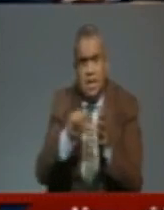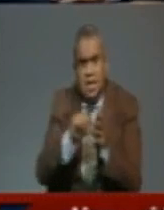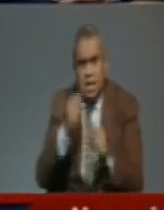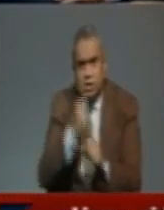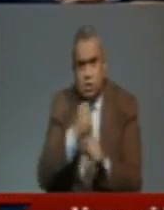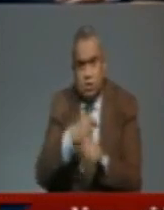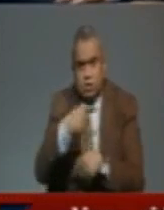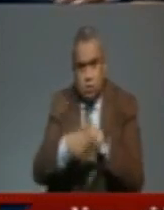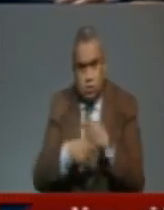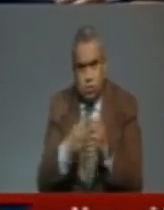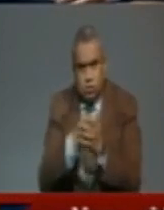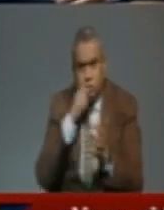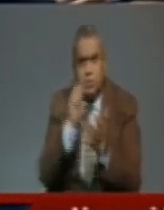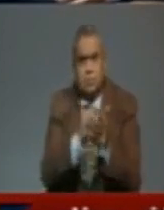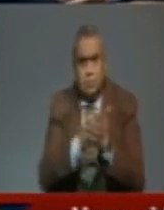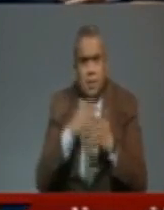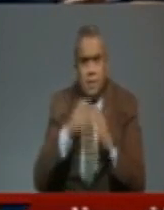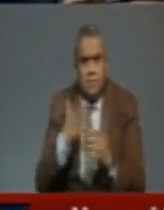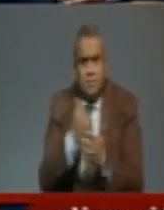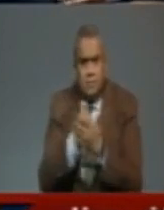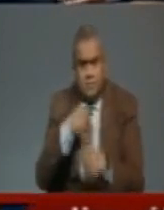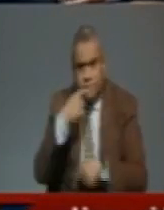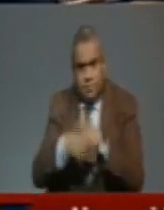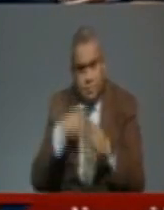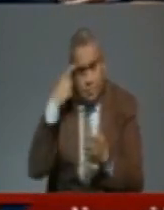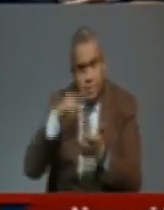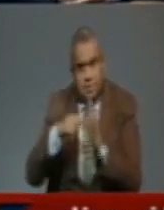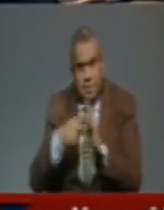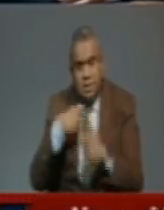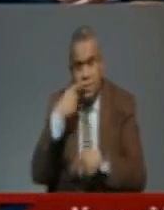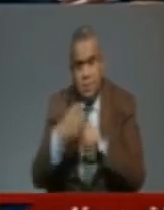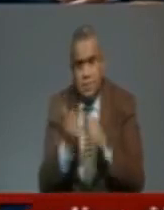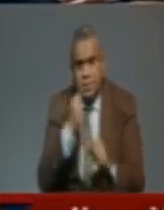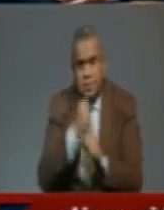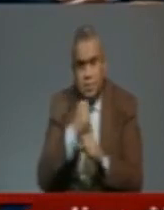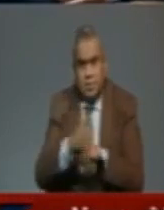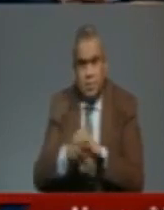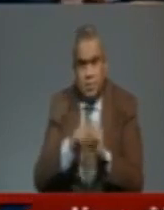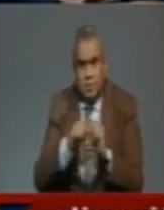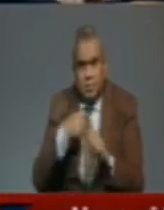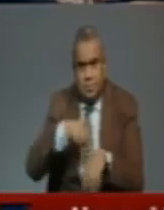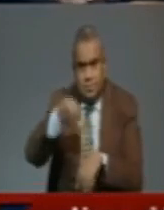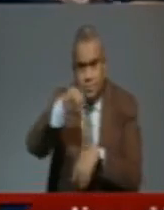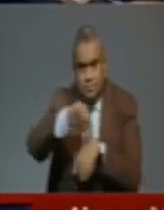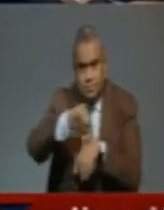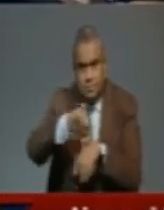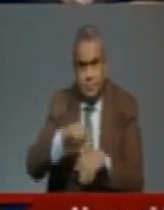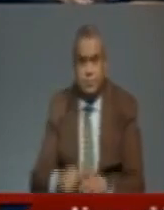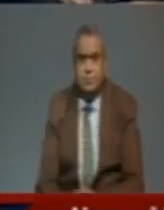العقود يعني، مش كده؟ هفكر كامل بحاجه وافكر الناس واقول لكم، واحنا في الحته